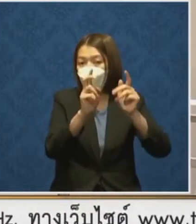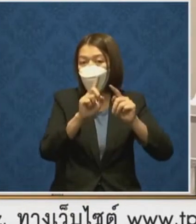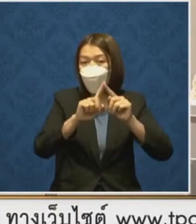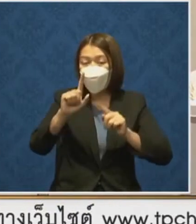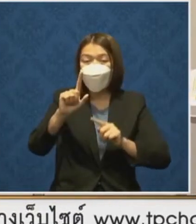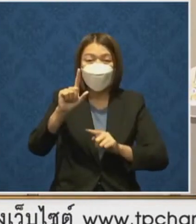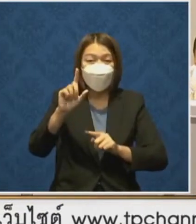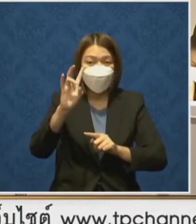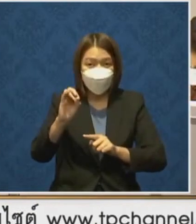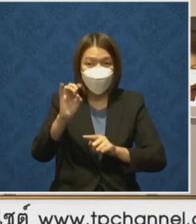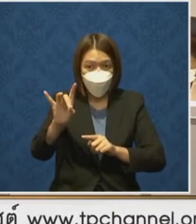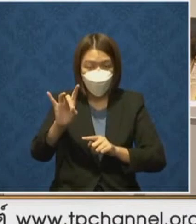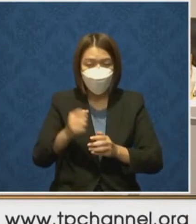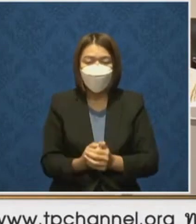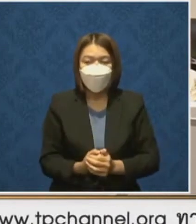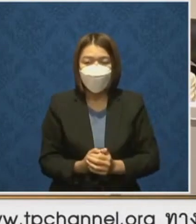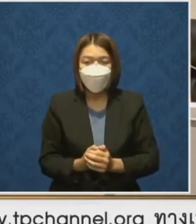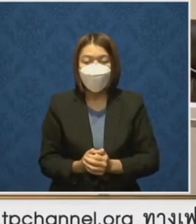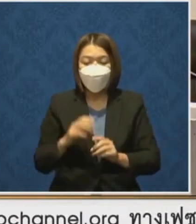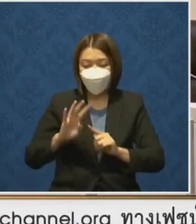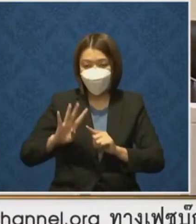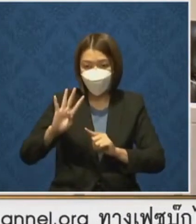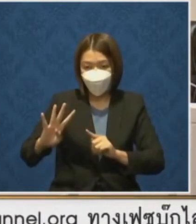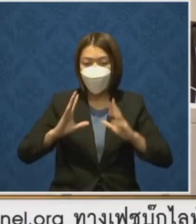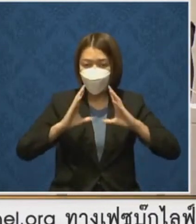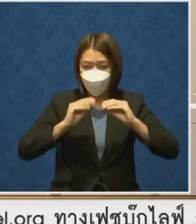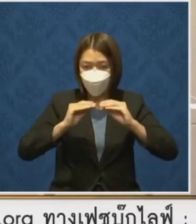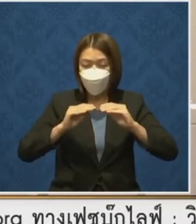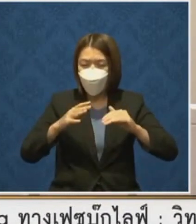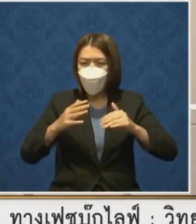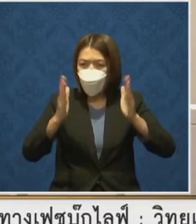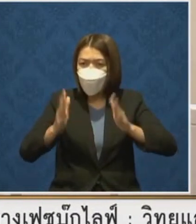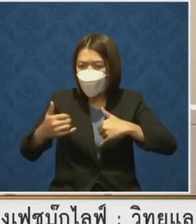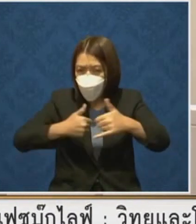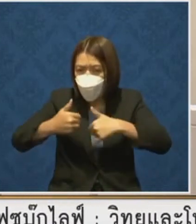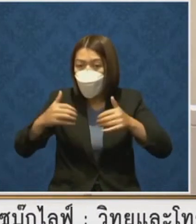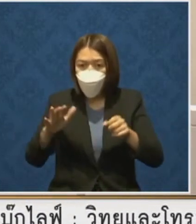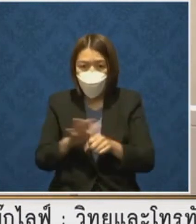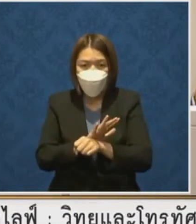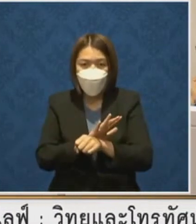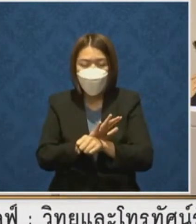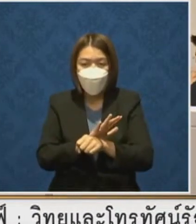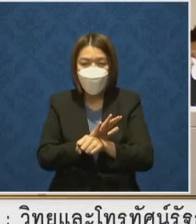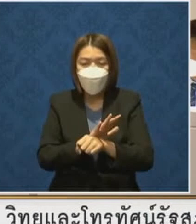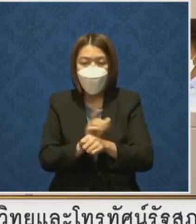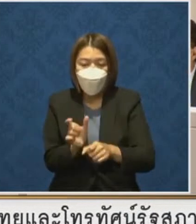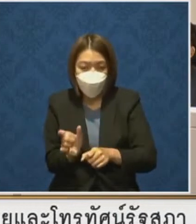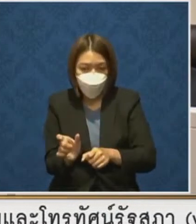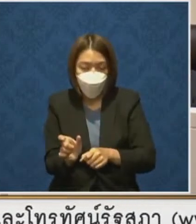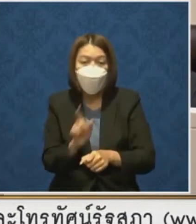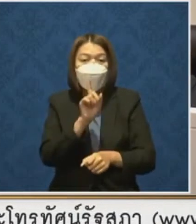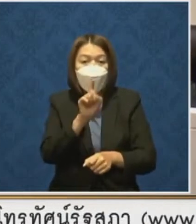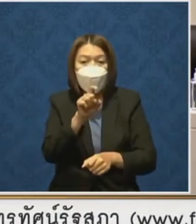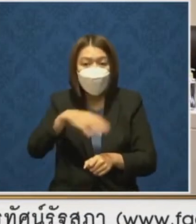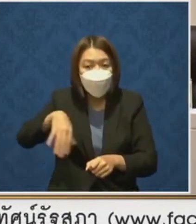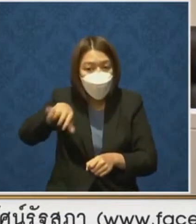เป็นหัวหน้าพรรคที่น่าอายเหลือเกินคุณเฉลิมชัยก็เห็นยิ้มย่องผ่องใสว่าตัวเองไม่โดนด้วยแล้วกว่าทุกอย่างมี